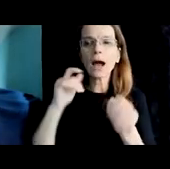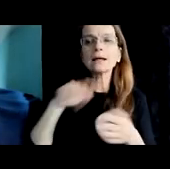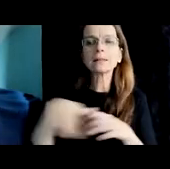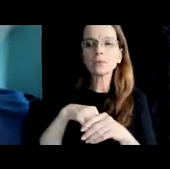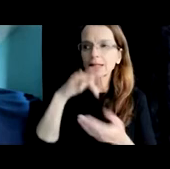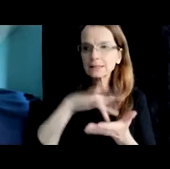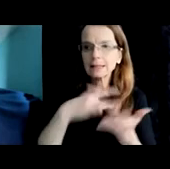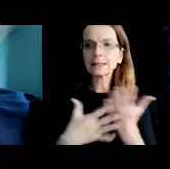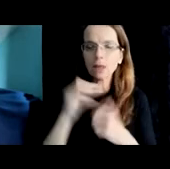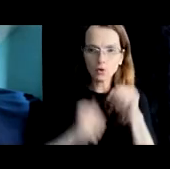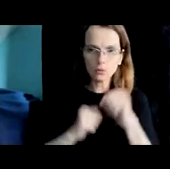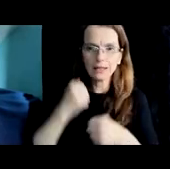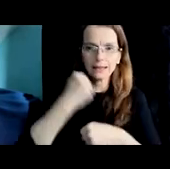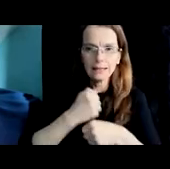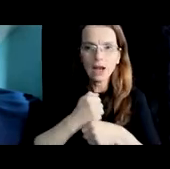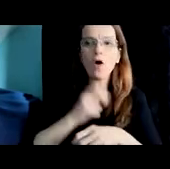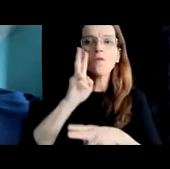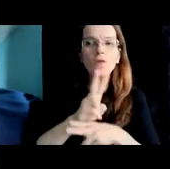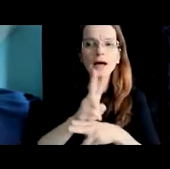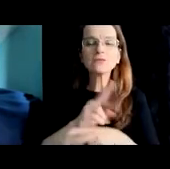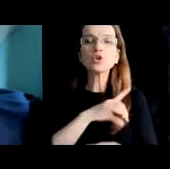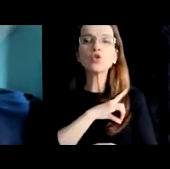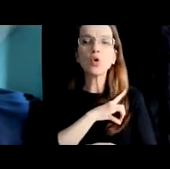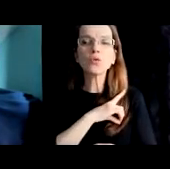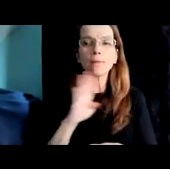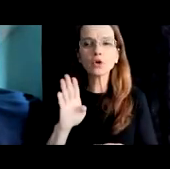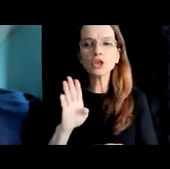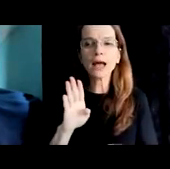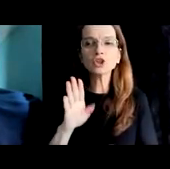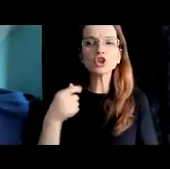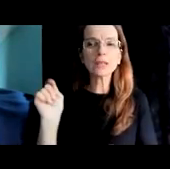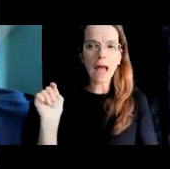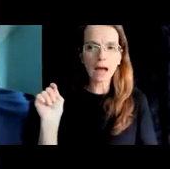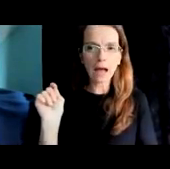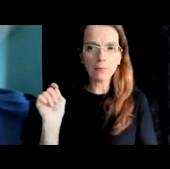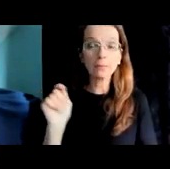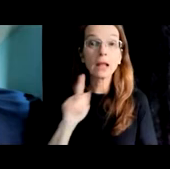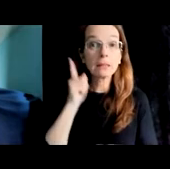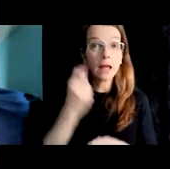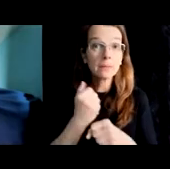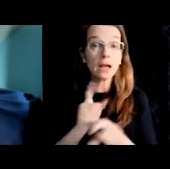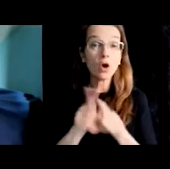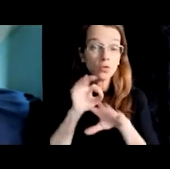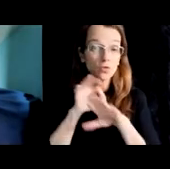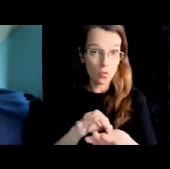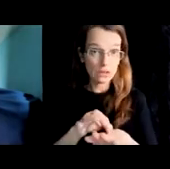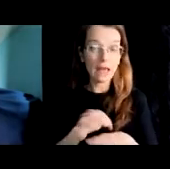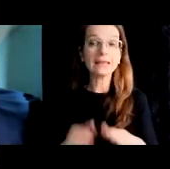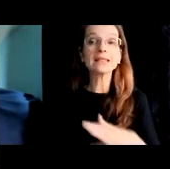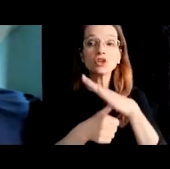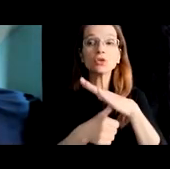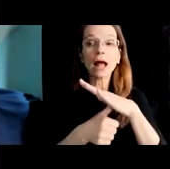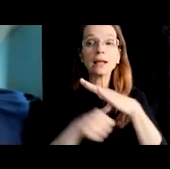za usposabljanje, delo in varstvo Dolfke Boštjančič Draga. Tam dela kot vodja institucionalnega